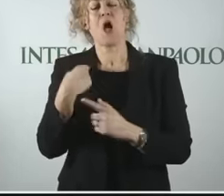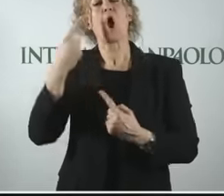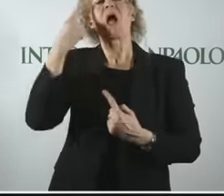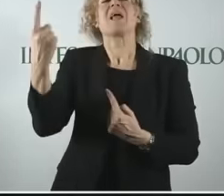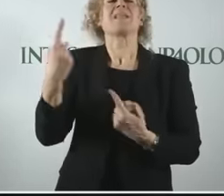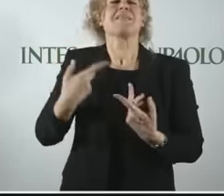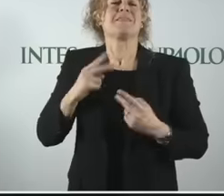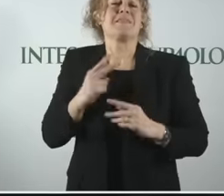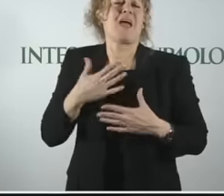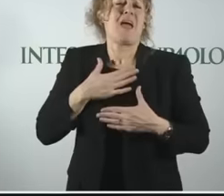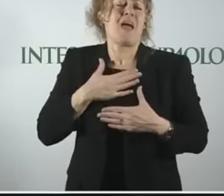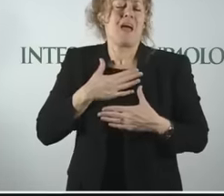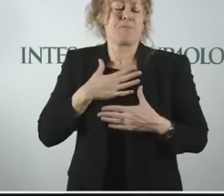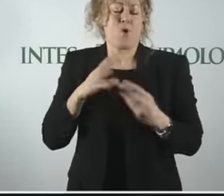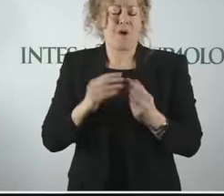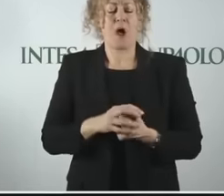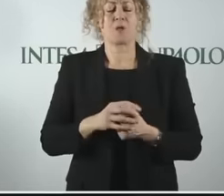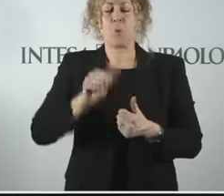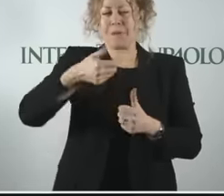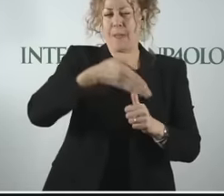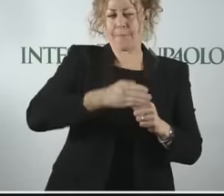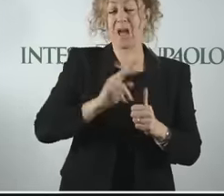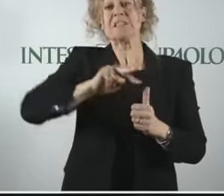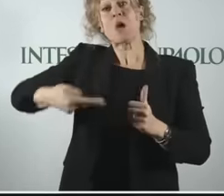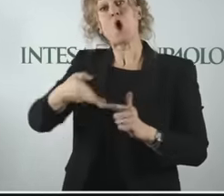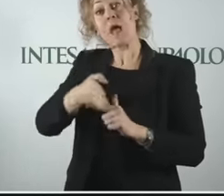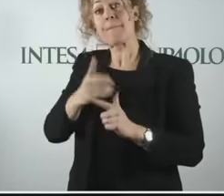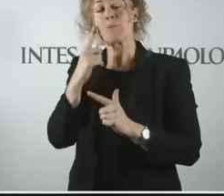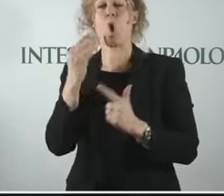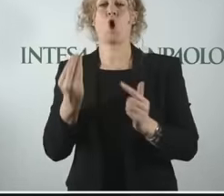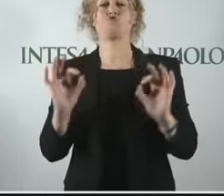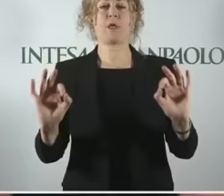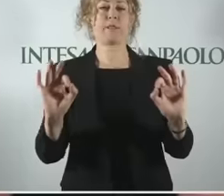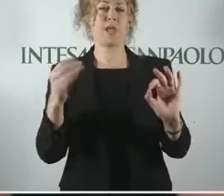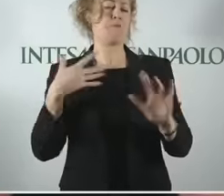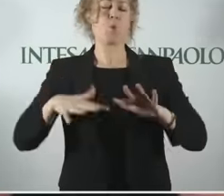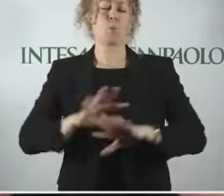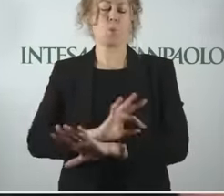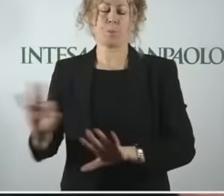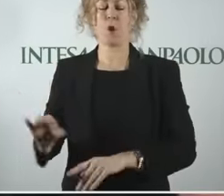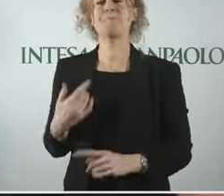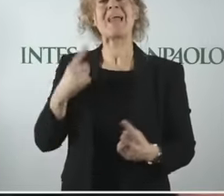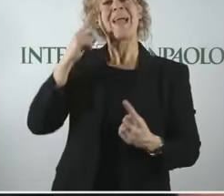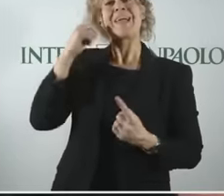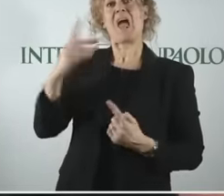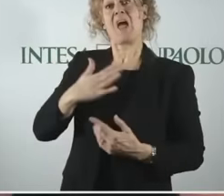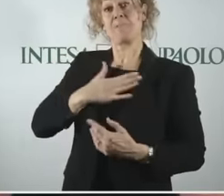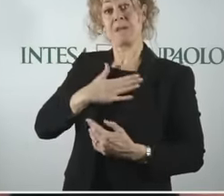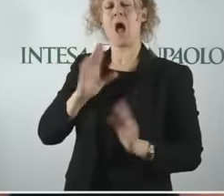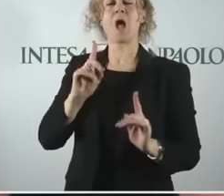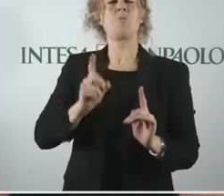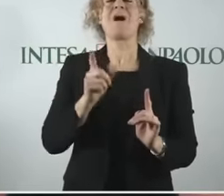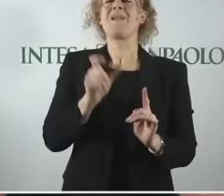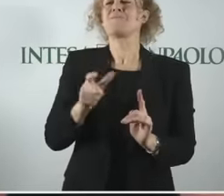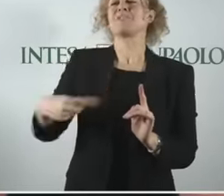fatto e c'è una seconda parte che invece è più oggettiva diciamo così su quello non ho proprio dubbi l'idea che mi sono fatto è che la gente si sia